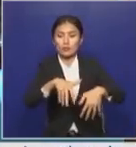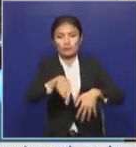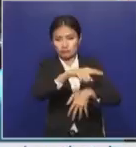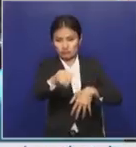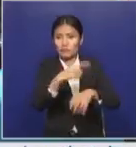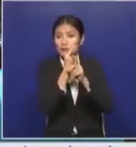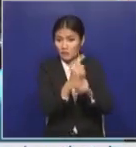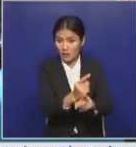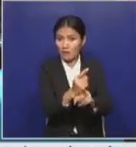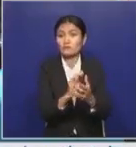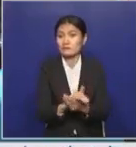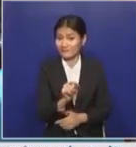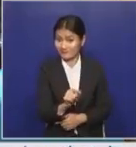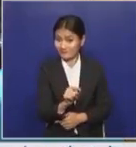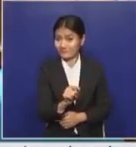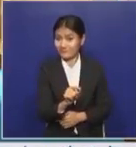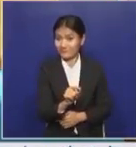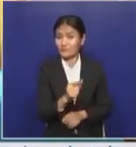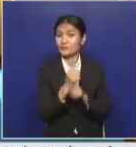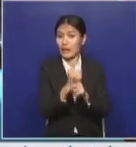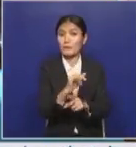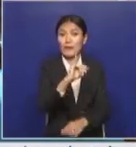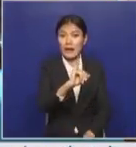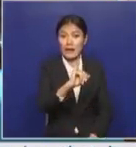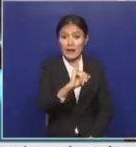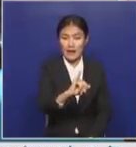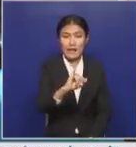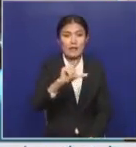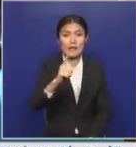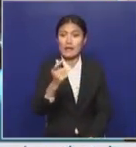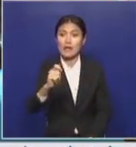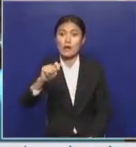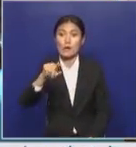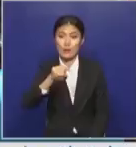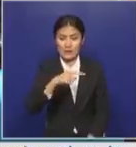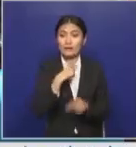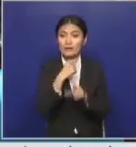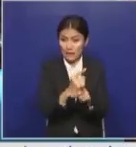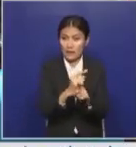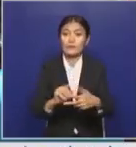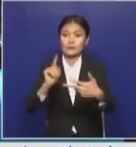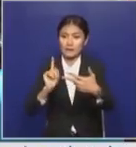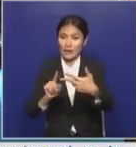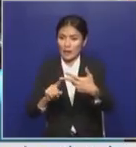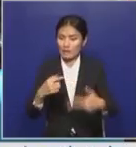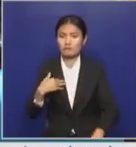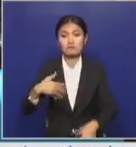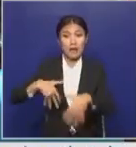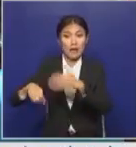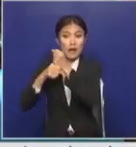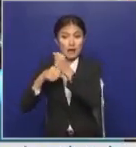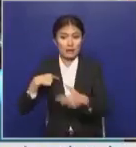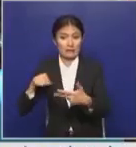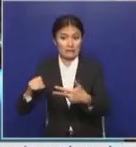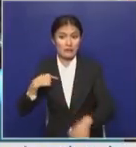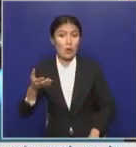เฉพาะฉบับนี้นะครับไม่ใช่ฉบับอื่นนะฮะแล้วก็ประการที่สามให้ปฏิรูปสถาบัน